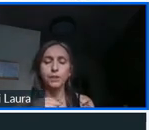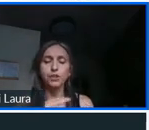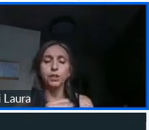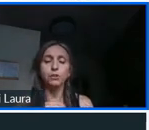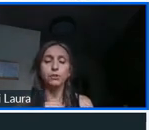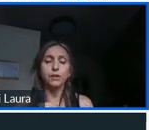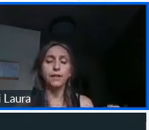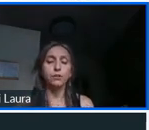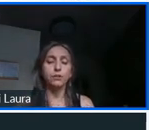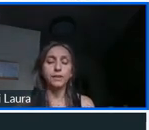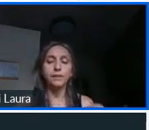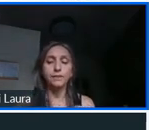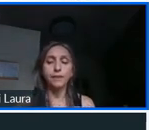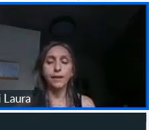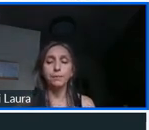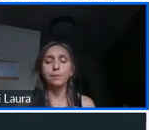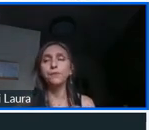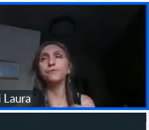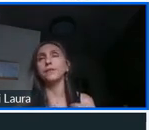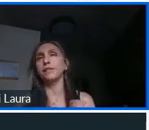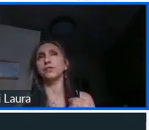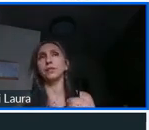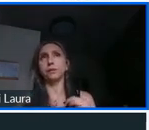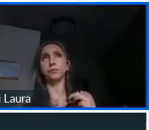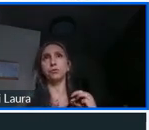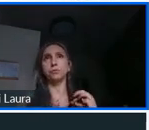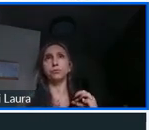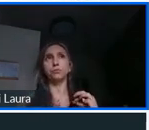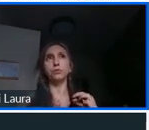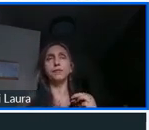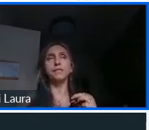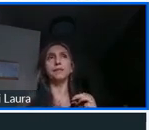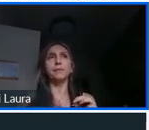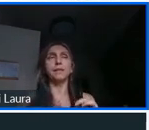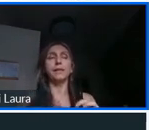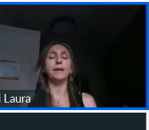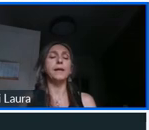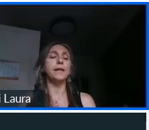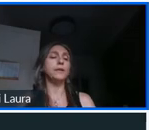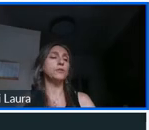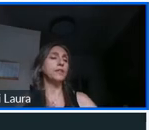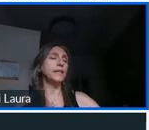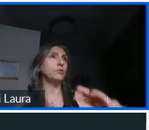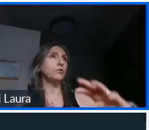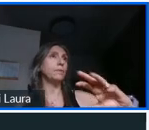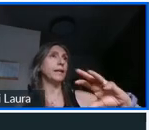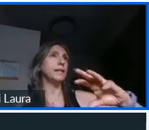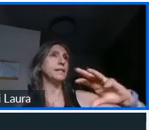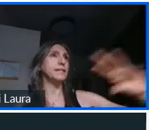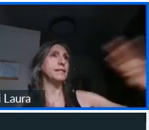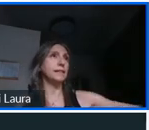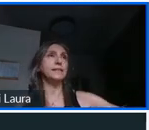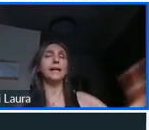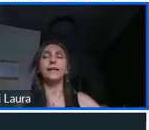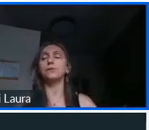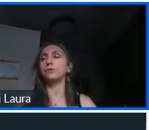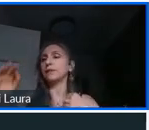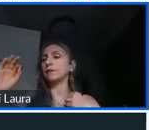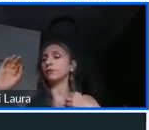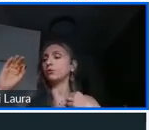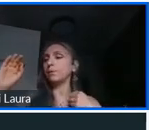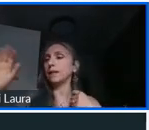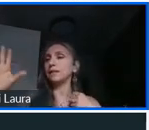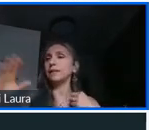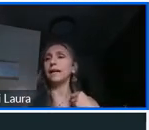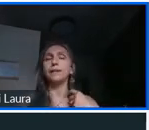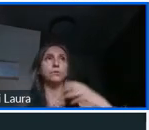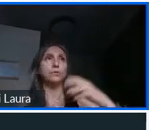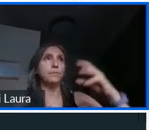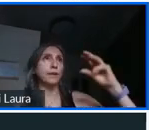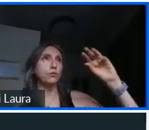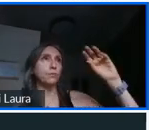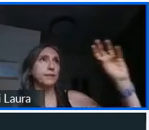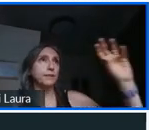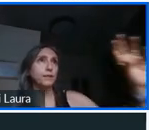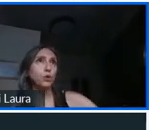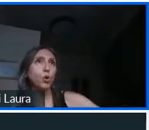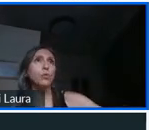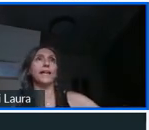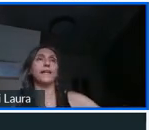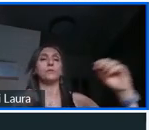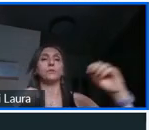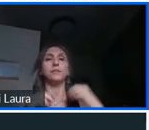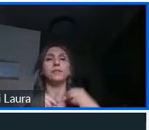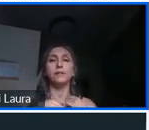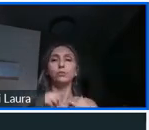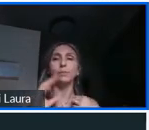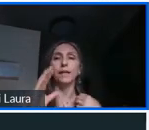solo come accenno che la normativa è un po' infelice da questo punto di vista perché ogni tanto parla di set di dati, ogni tanto parla di dato, ogni parlo parla